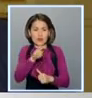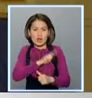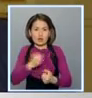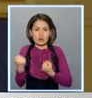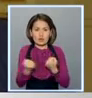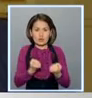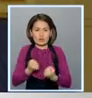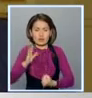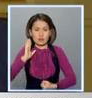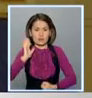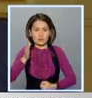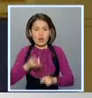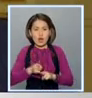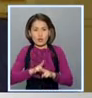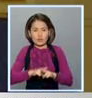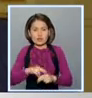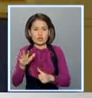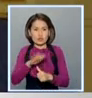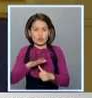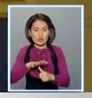Что біздің осы